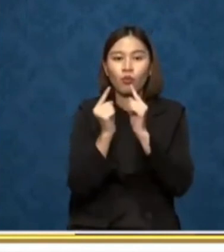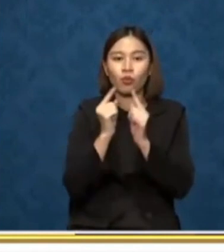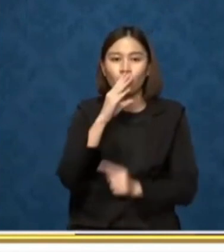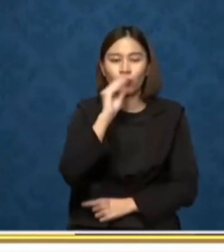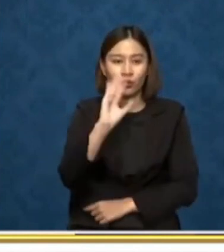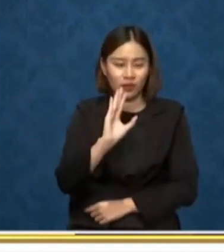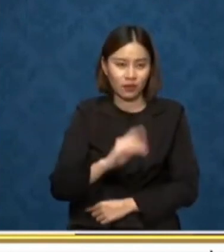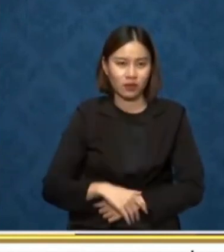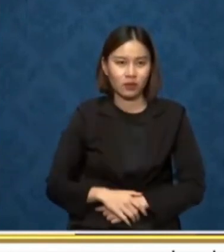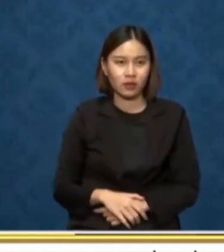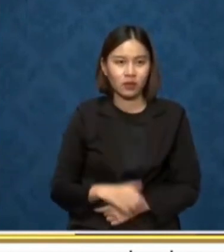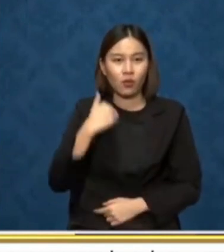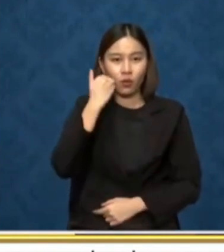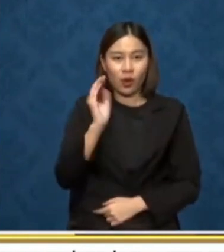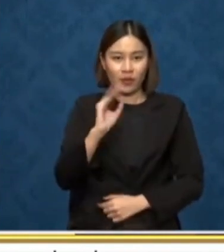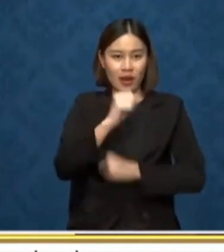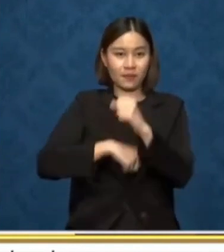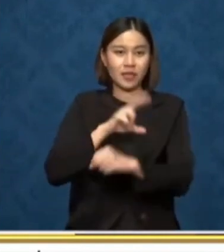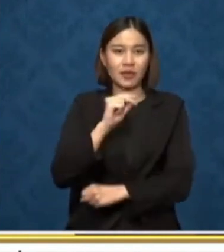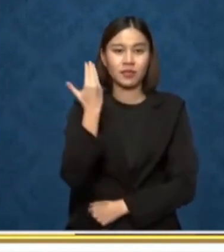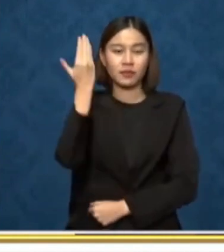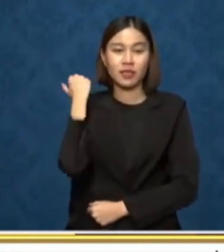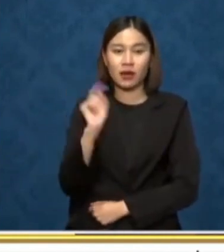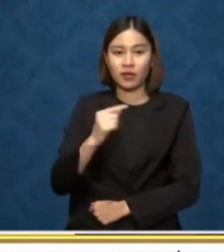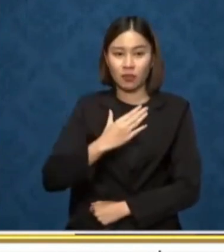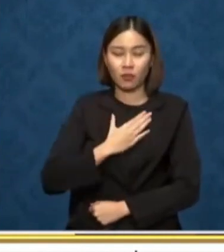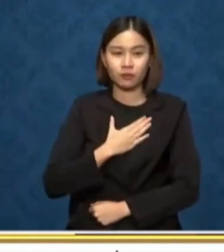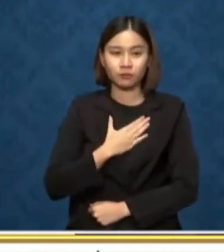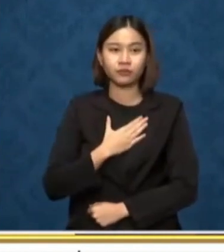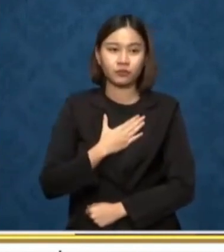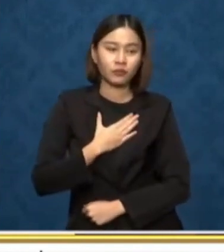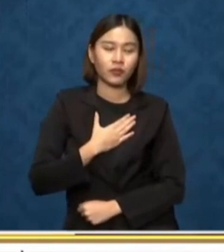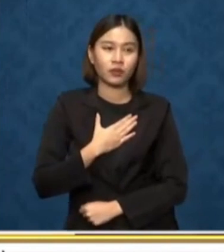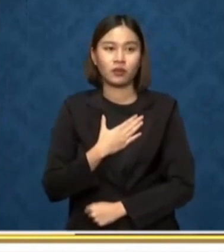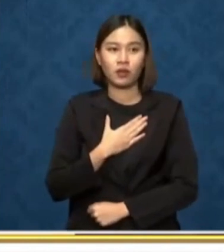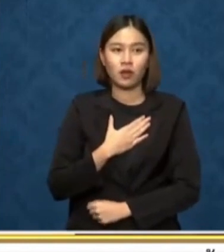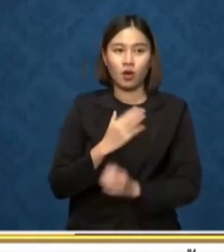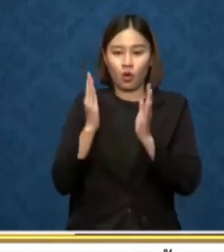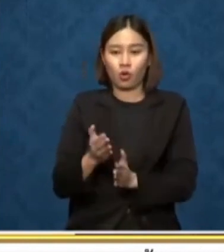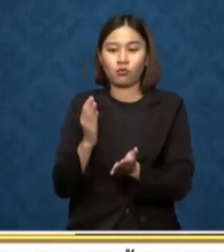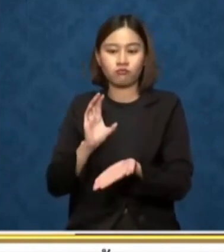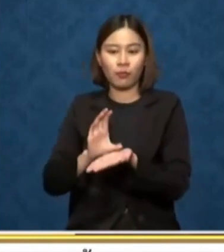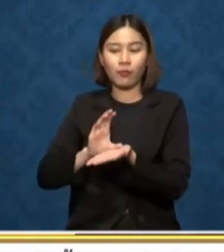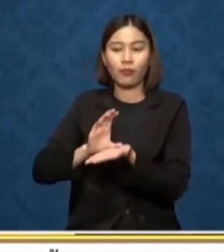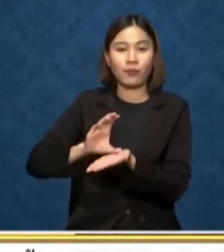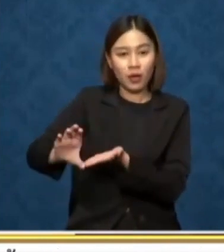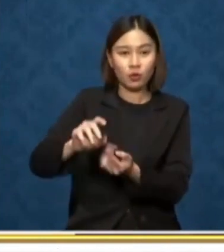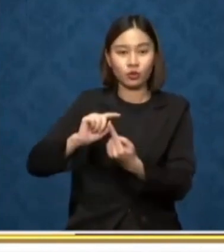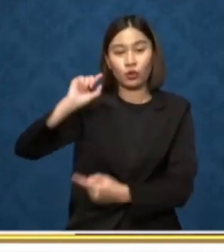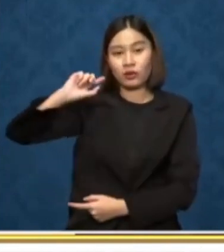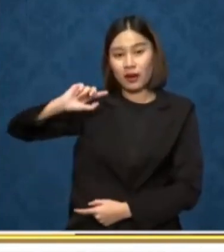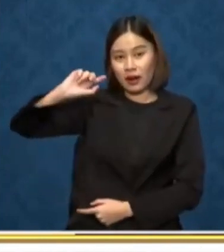เมื่อสัก30กว่าปีที่แล้วเนี่ยผมเนี่ยมีคนมาลงทุนให้ไป